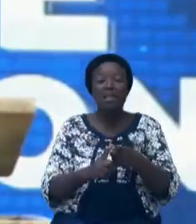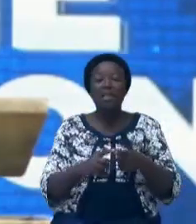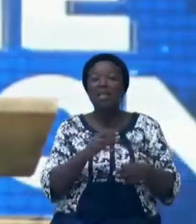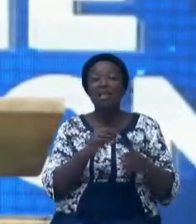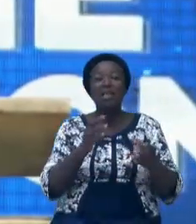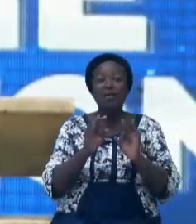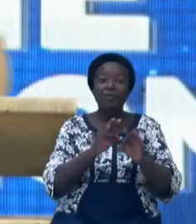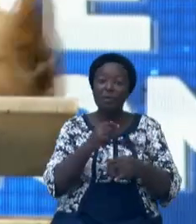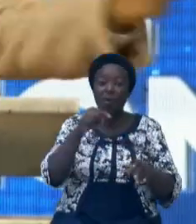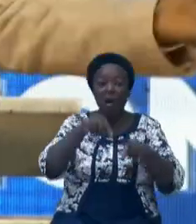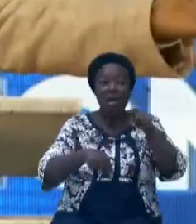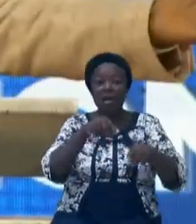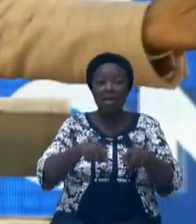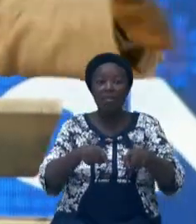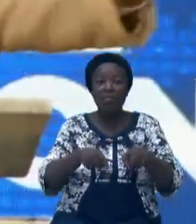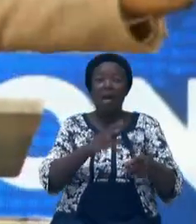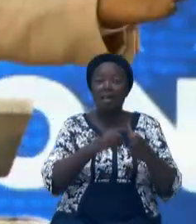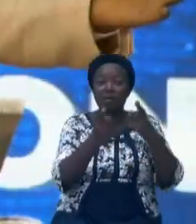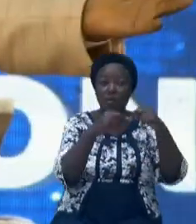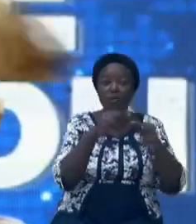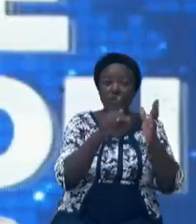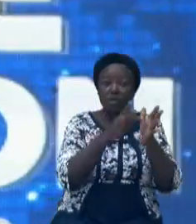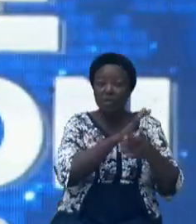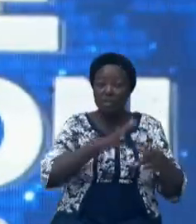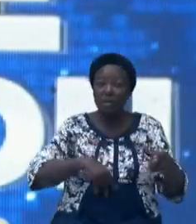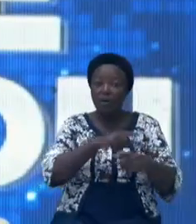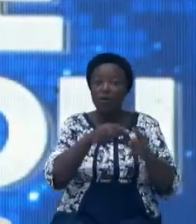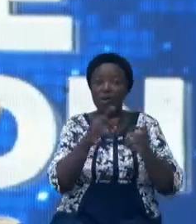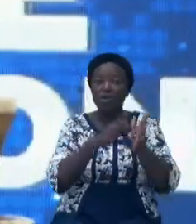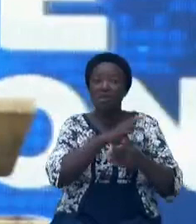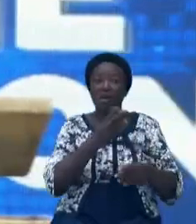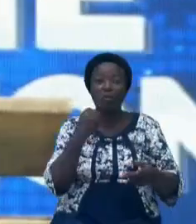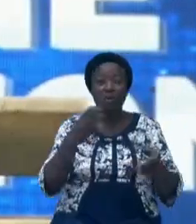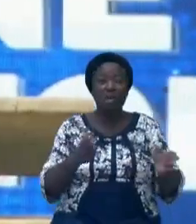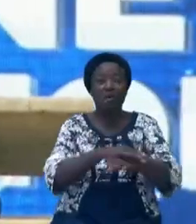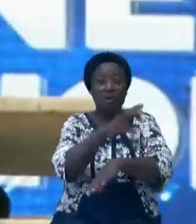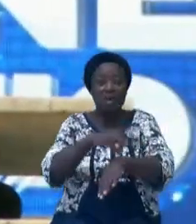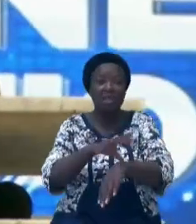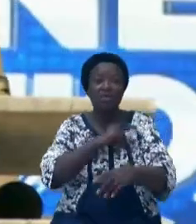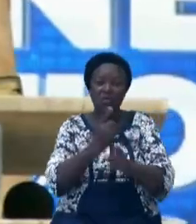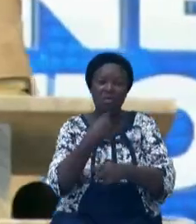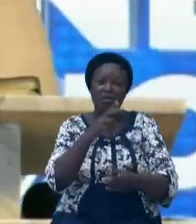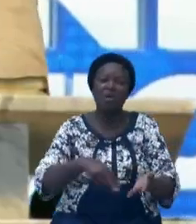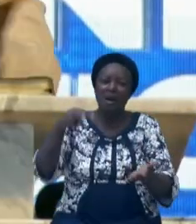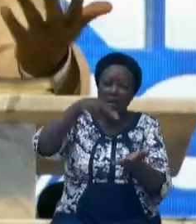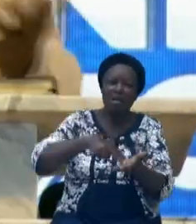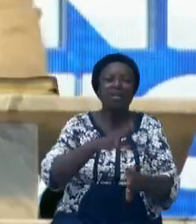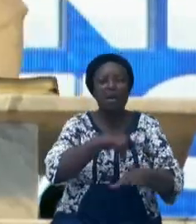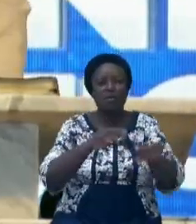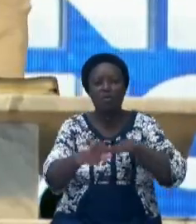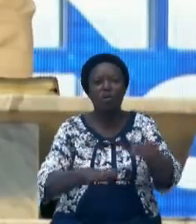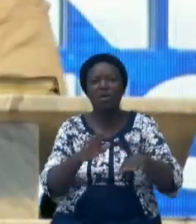aujourd'hui si tu étais paralytique hier quand chris était vivant il allait te dis leur 3ème âge